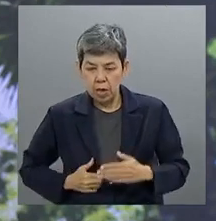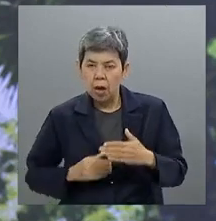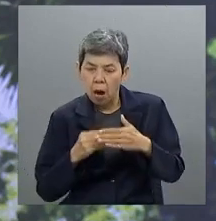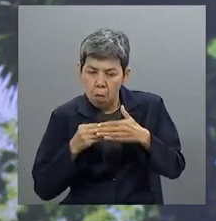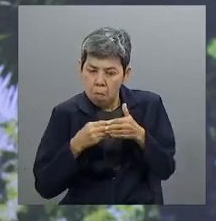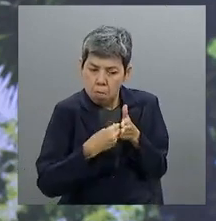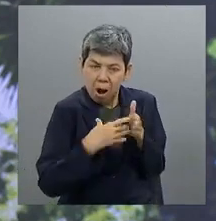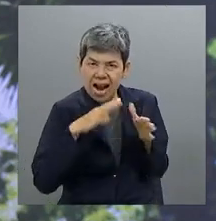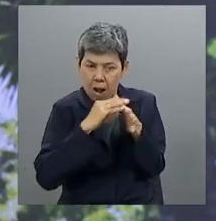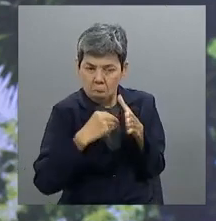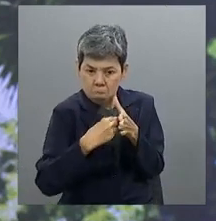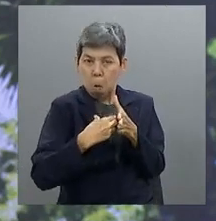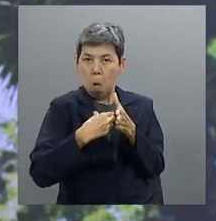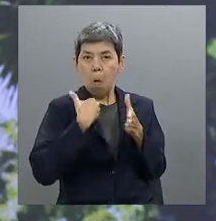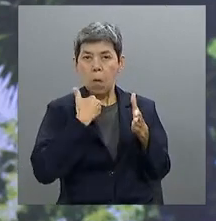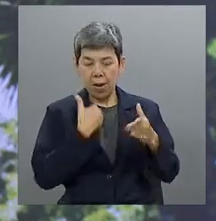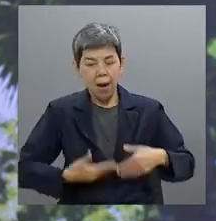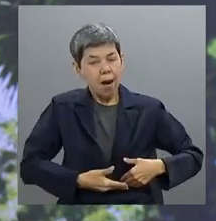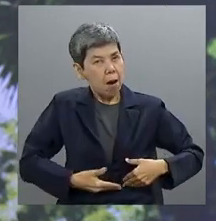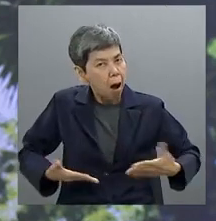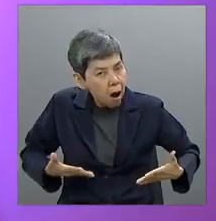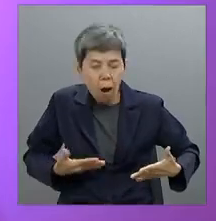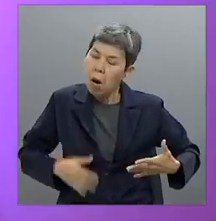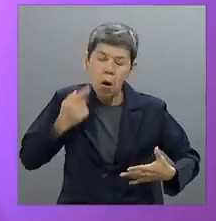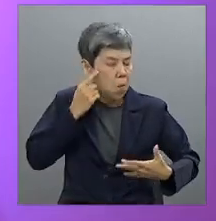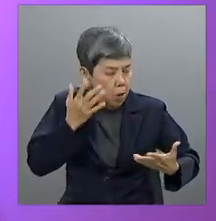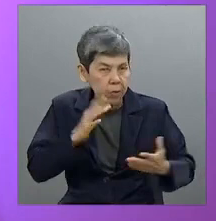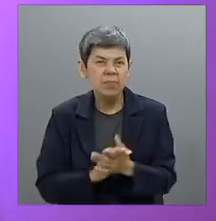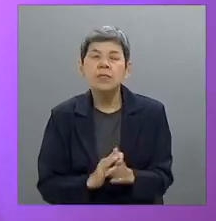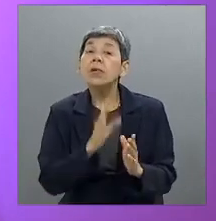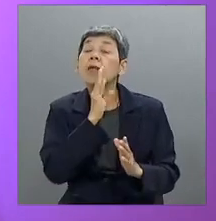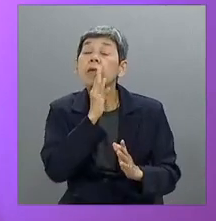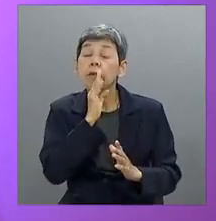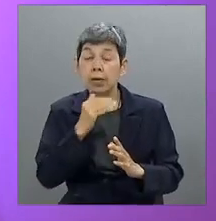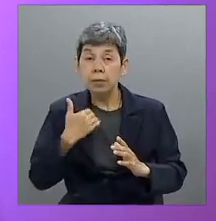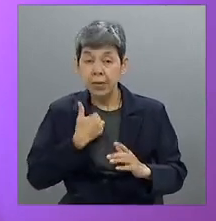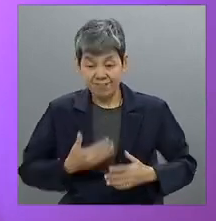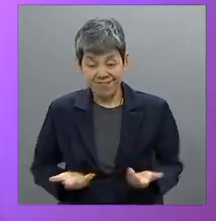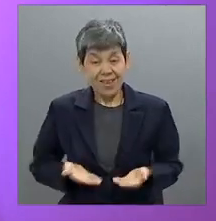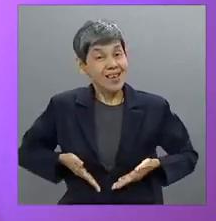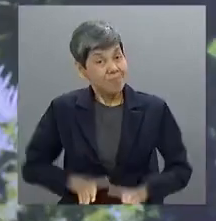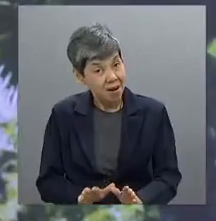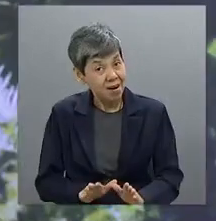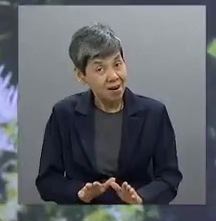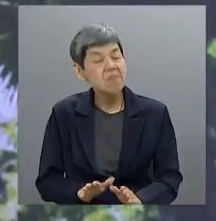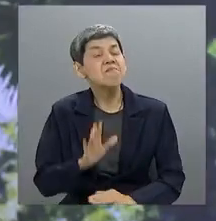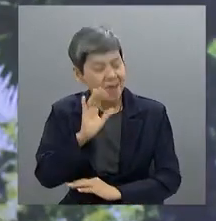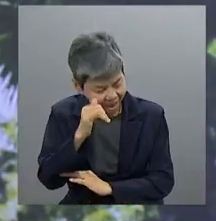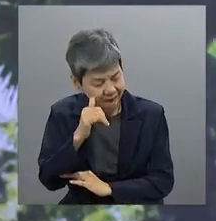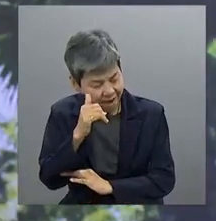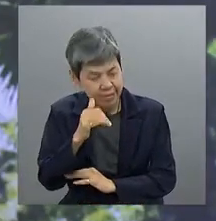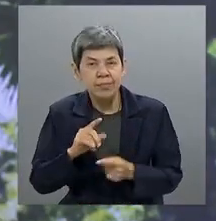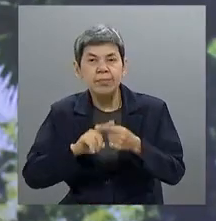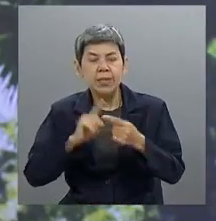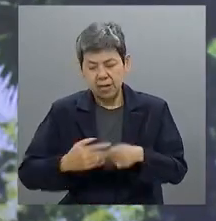จอในคุณที่เคยผ่าตัดอะไรบางอย่างในช่องท้องมาก่อน อย่างเช่นคนถ้าเกิดเคยผ่าคลอดบุตรมาแล้วก็เกิดขึ้นได้ใช่ไหม เกิดขึ้นได้หรือผ่าไส้ติ่งผ่าอะไร